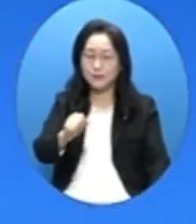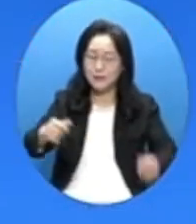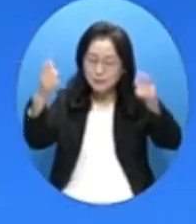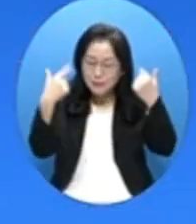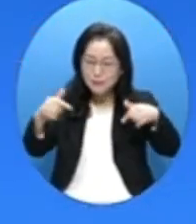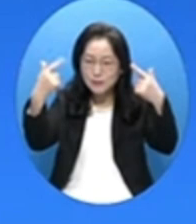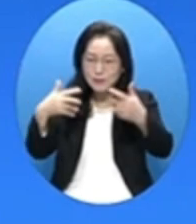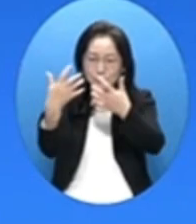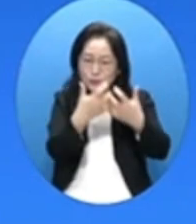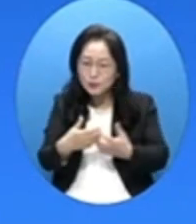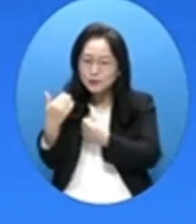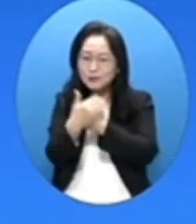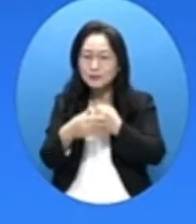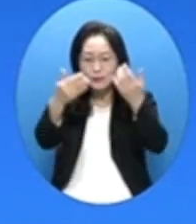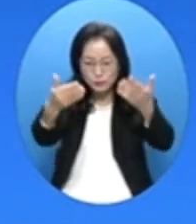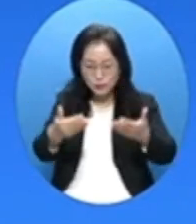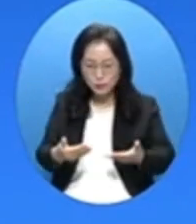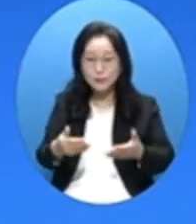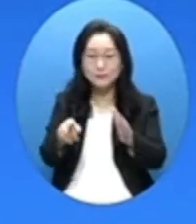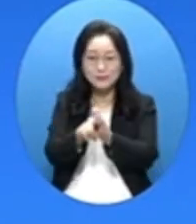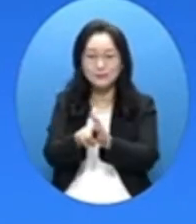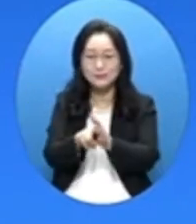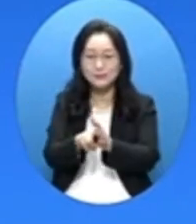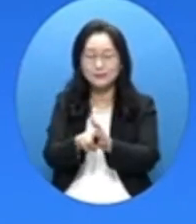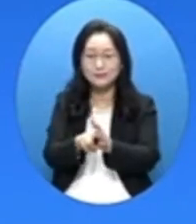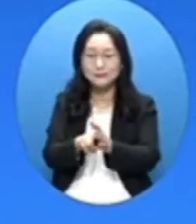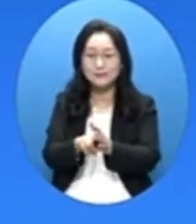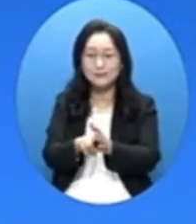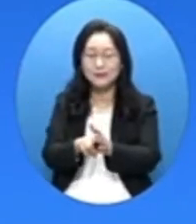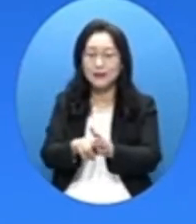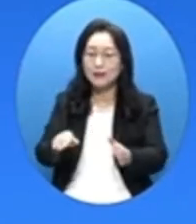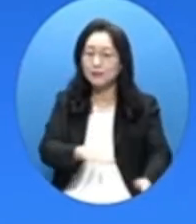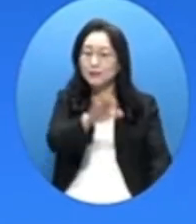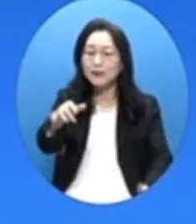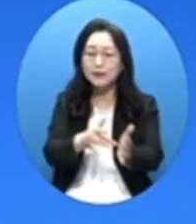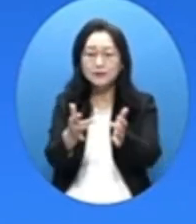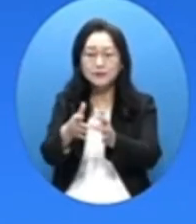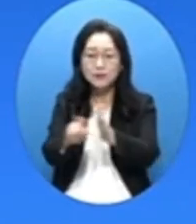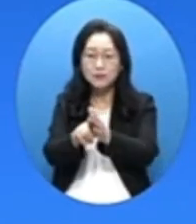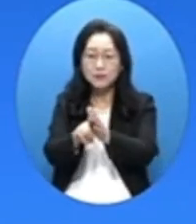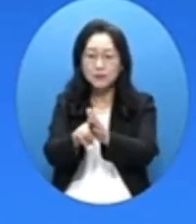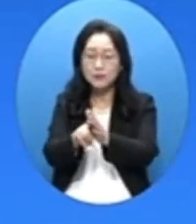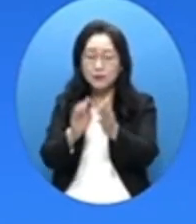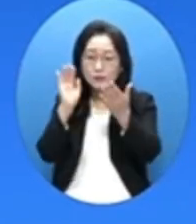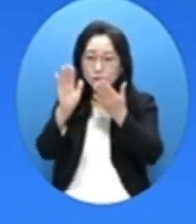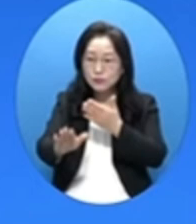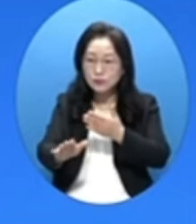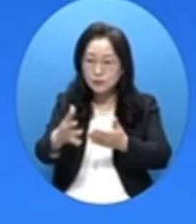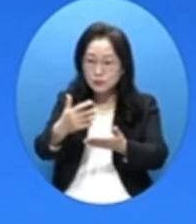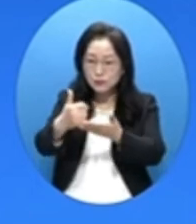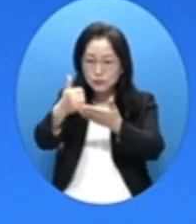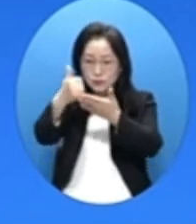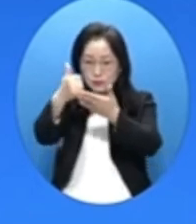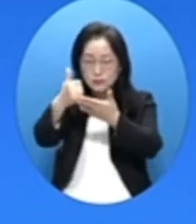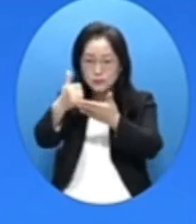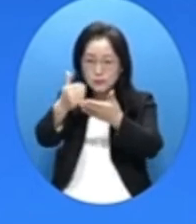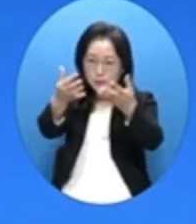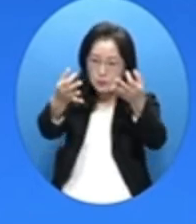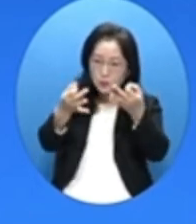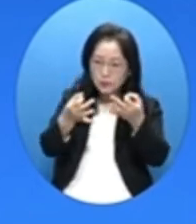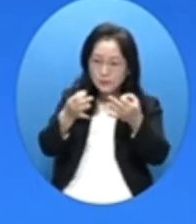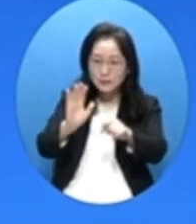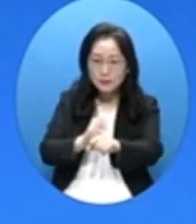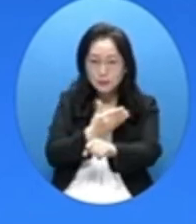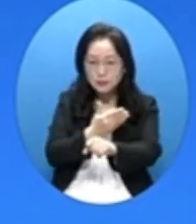날마다 우리에게 부산 은혜를 베풀어 주신 하나님이신 것입니다 우리가 예수 믿고 나서도 주님 보시게 잘못하는